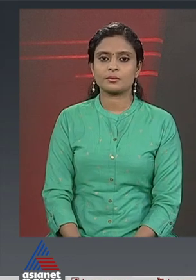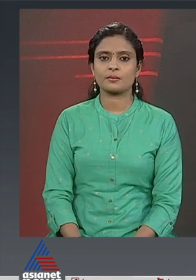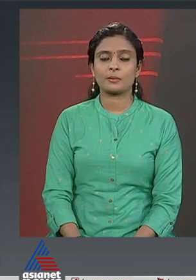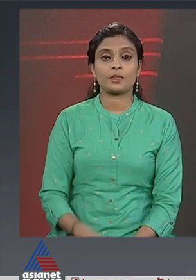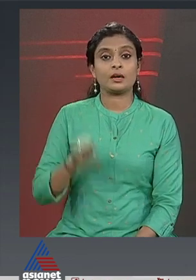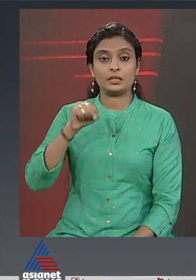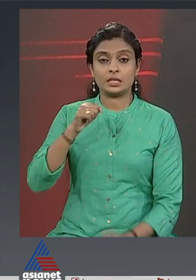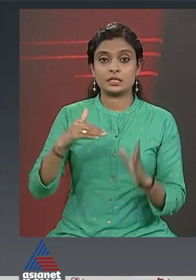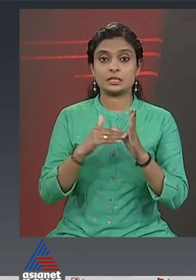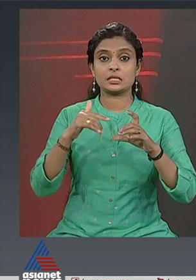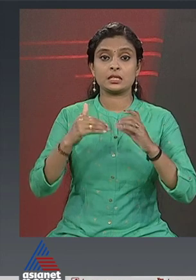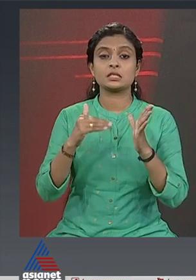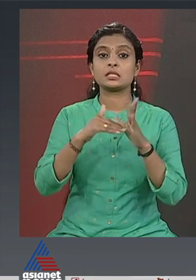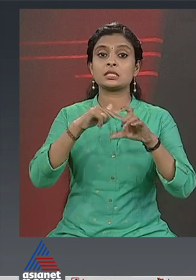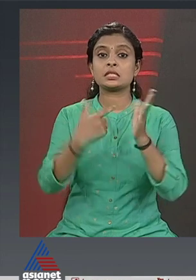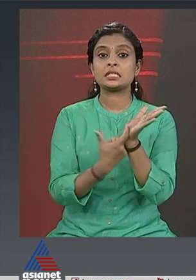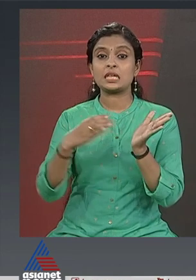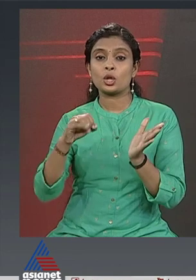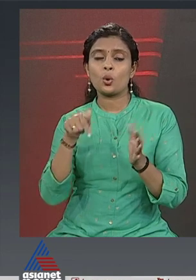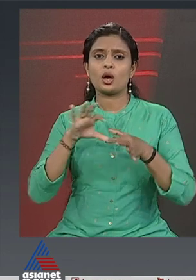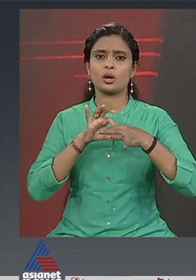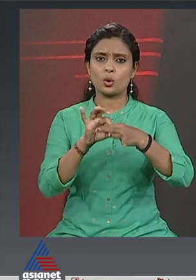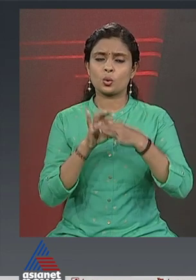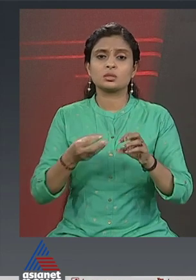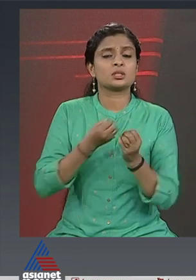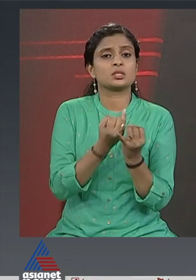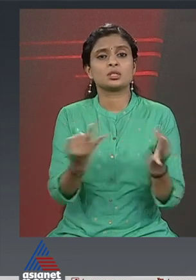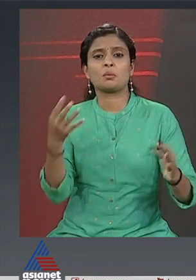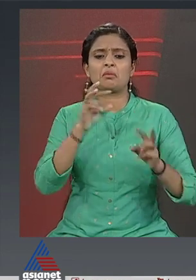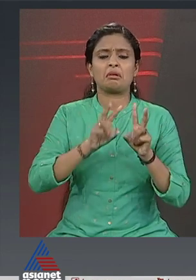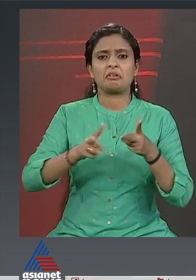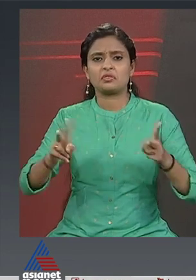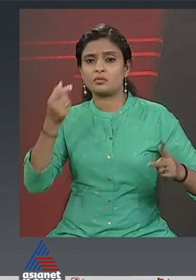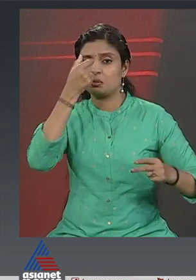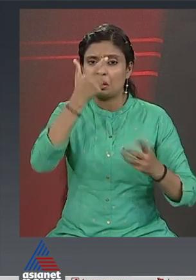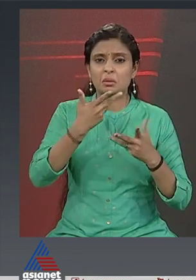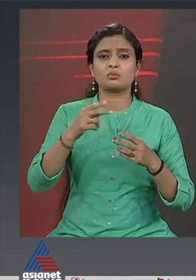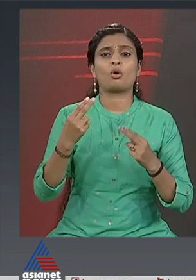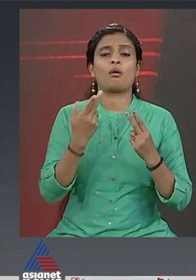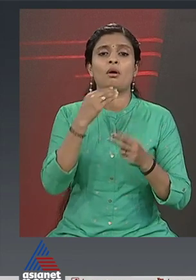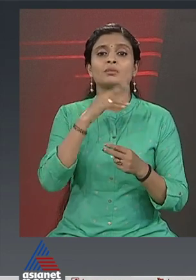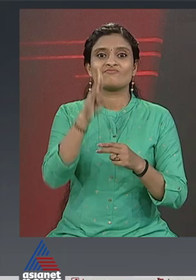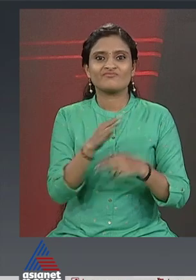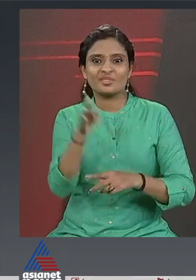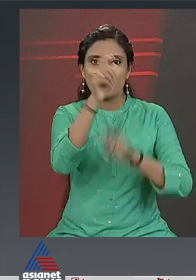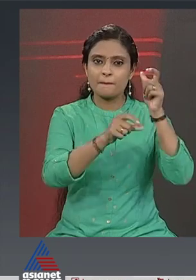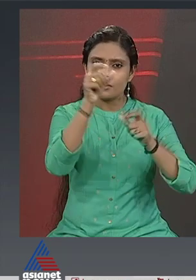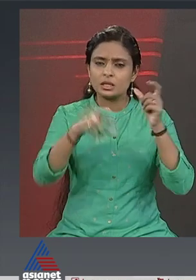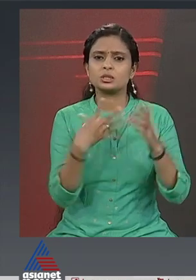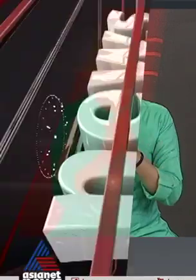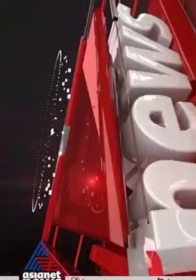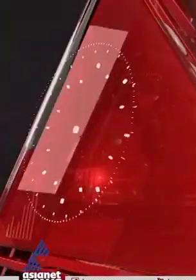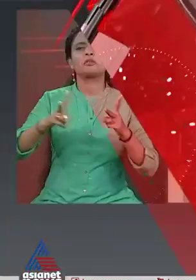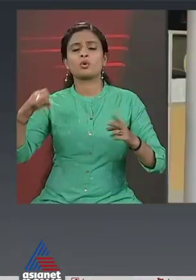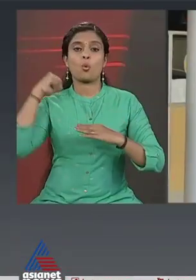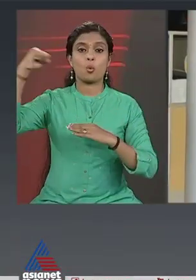അമീന, സിറോ മലബാർ സഭയിലും പ്രത്യേകിച്ച് എറണാകുളം അങ്കമാലി അതിരൂപതയിലും നിരവധിയായ പ്രശ്നങ്ങൾ, വൈദികരും അതുപോലെ കർദിനാളും തമ്മിലൊക്കെ നിരവധിയായ പ്രതിഷേധങ്ങൾ,